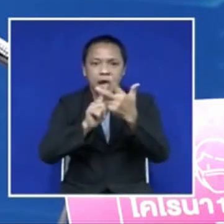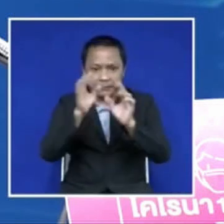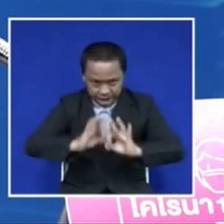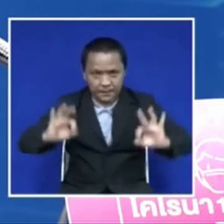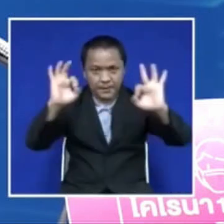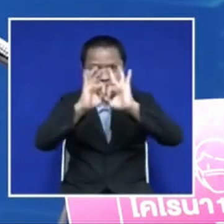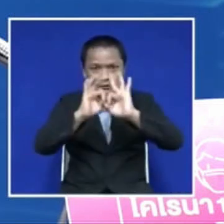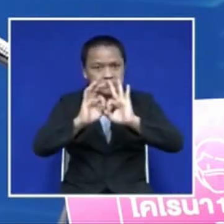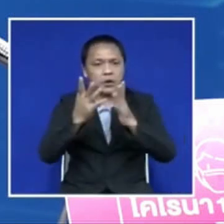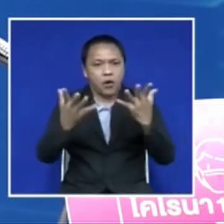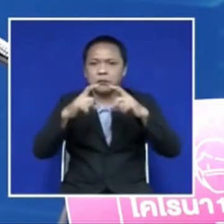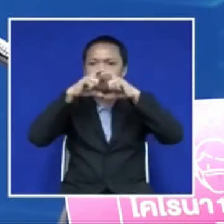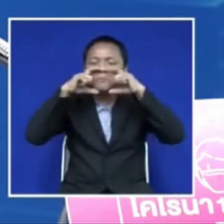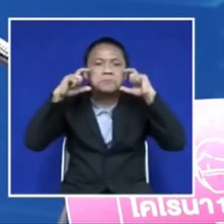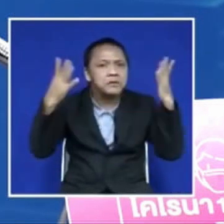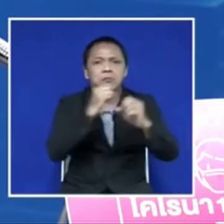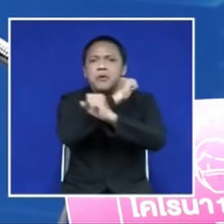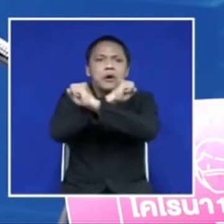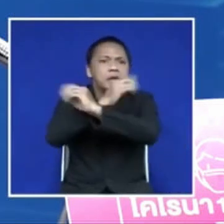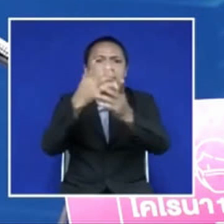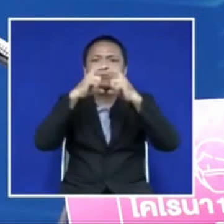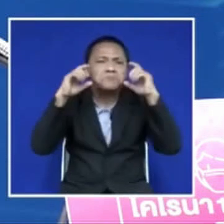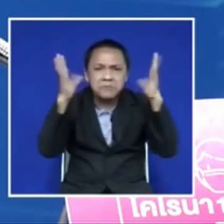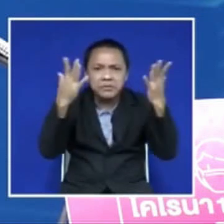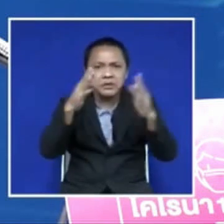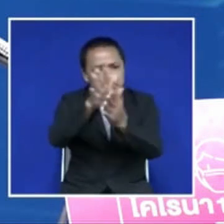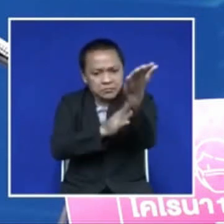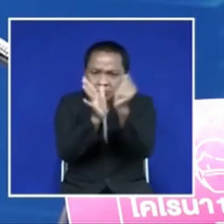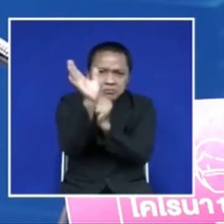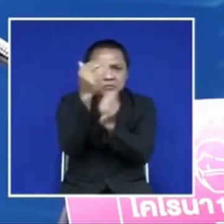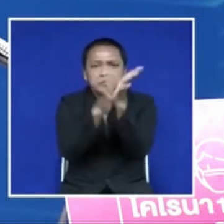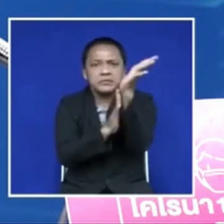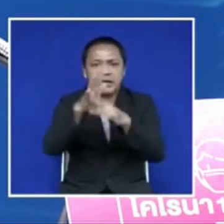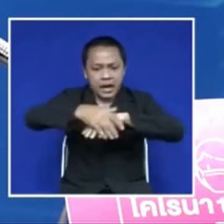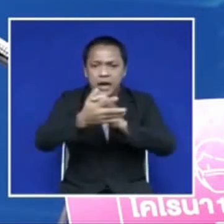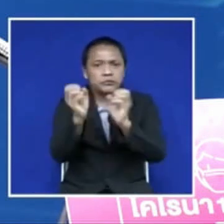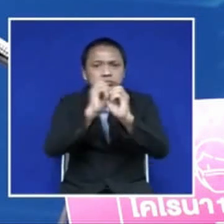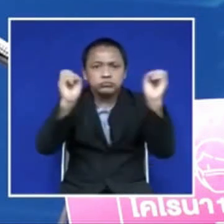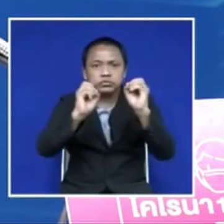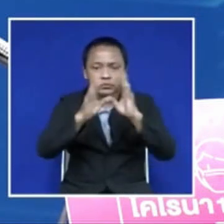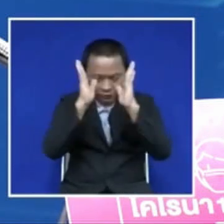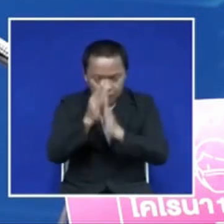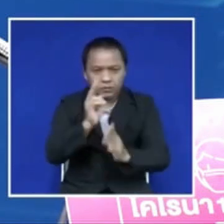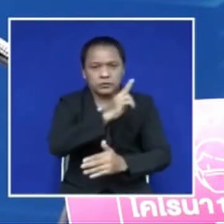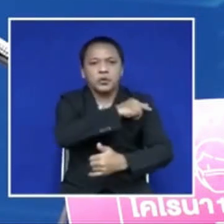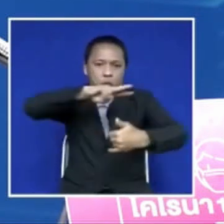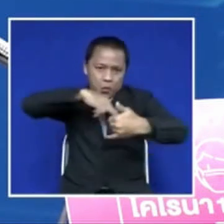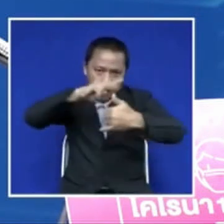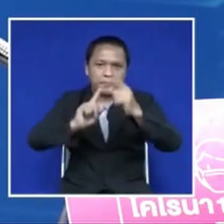กลุ่มนี้เนี่ยอยู่ในสมุทรสาครและจังหวัดรอบข้างเกี่ยวข้องกับจัดการกุ้งตัวเลขที่มาตอนแรกก็คือรวมแล้ว